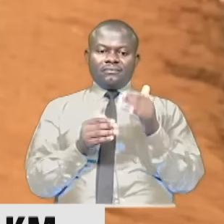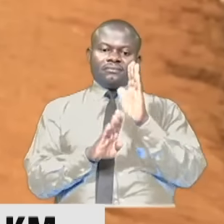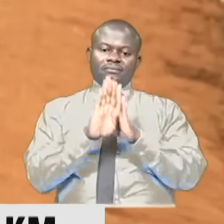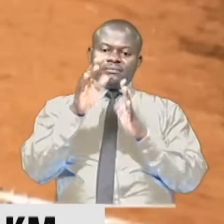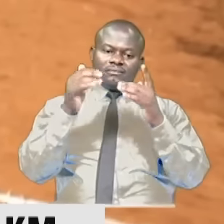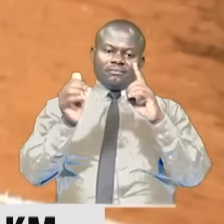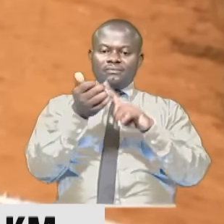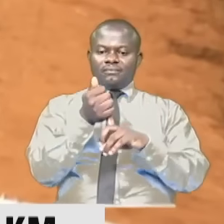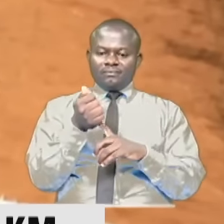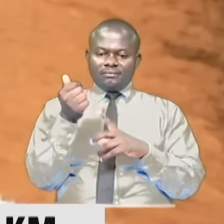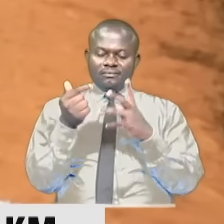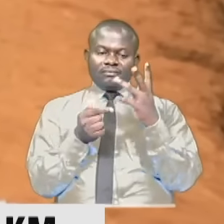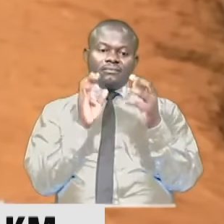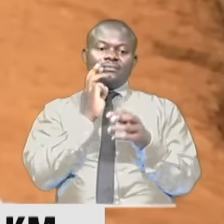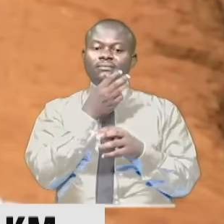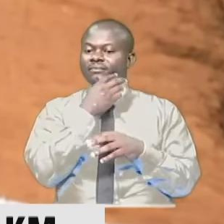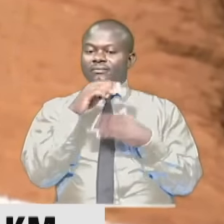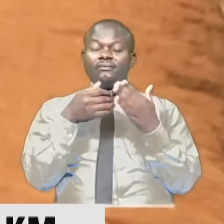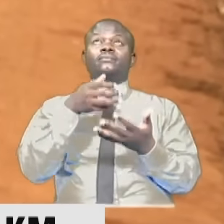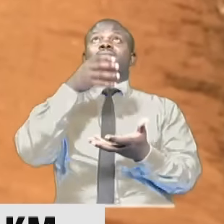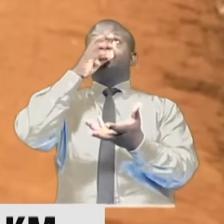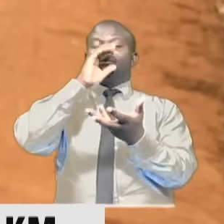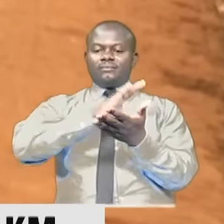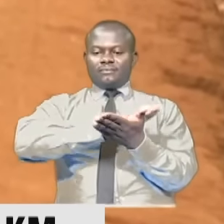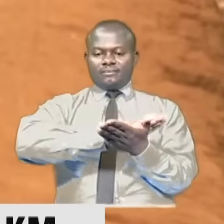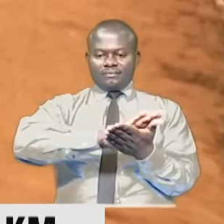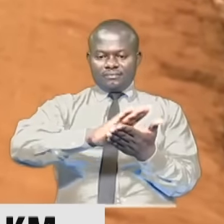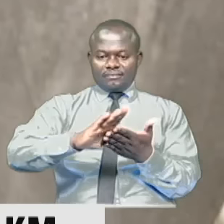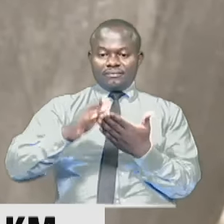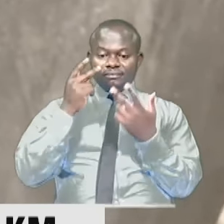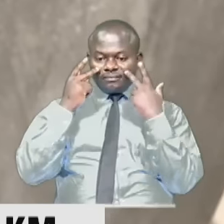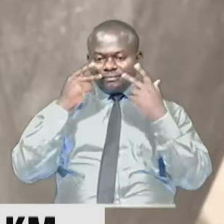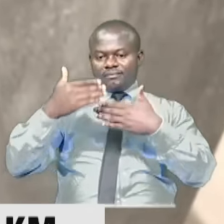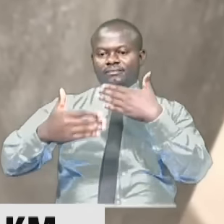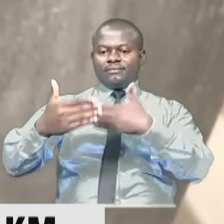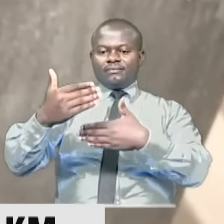ryatugeze impande amazi tunywa abafite isuku tuyabonera bugufi